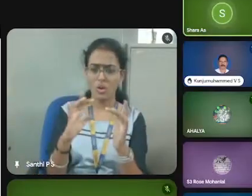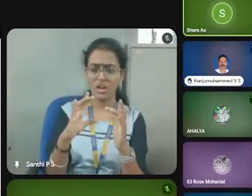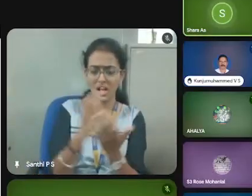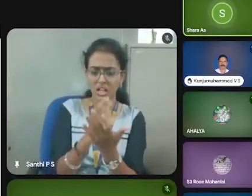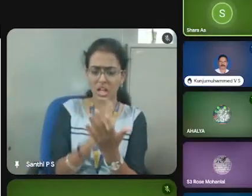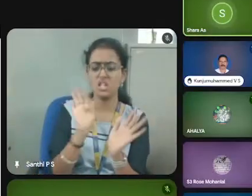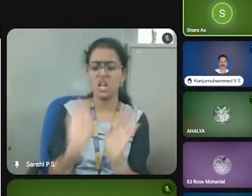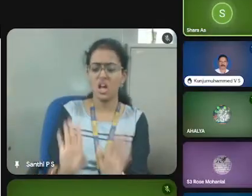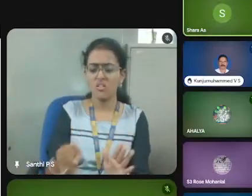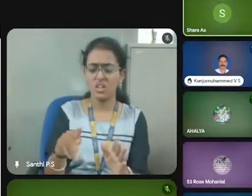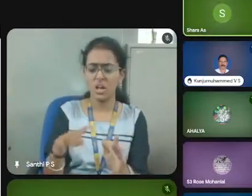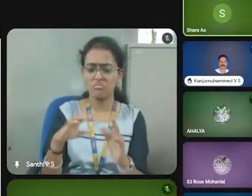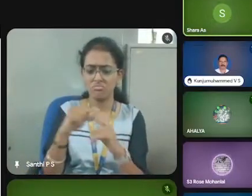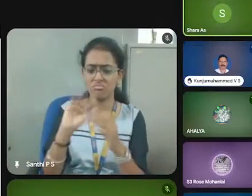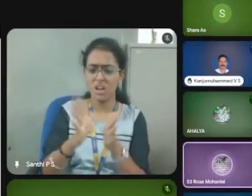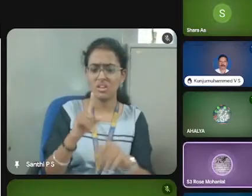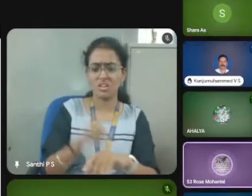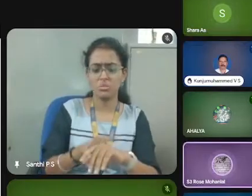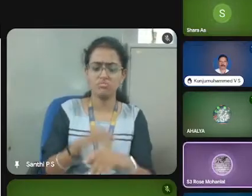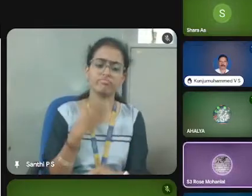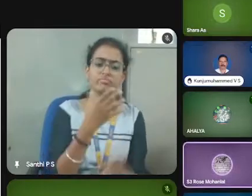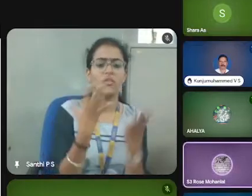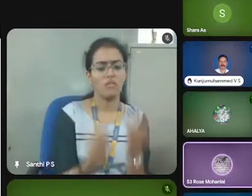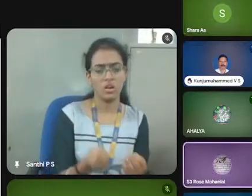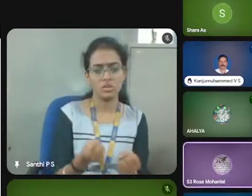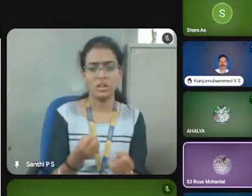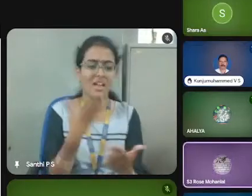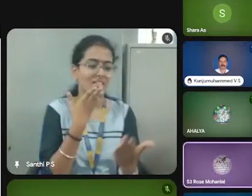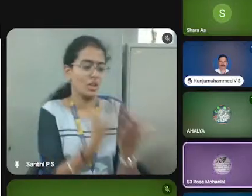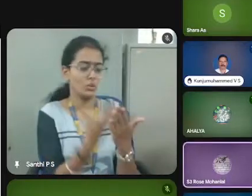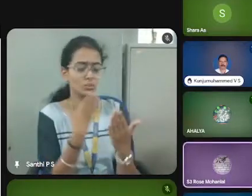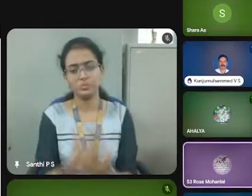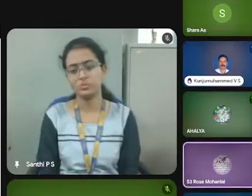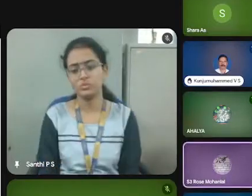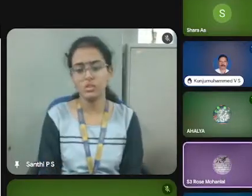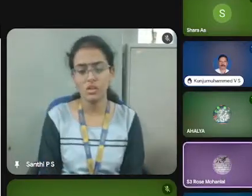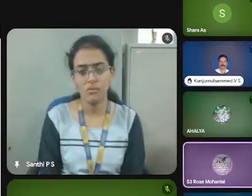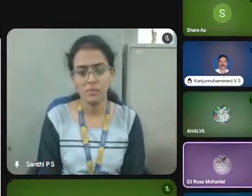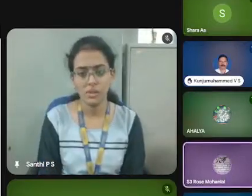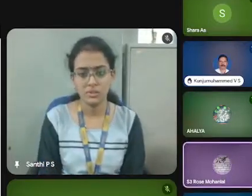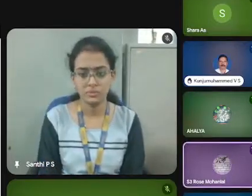എന്തൊക്കെയോ ഉണ്ട്, അതും തിരക്കിയാ മതി. ഓക്കെ മാം, താങ്ക് യു സോ മച്ച്. ഓക്കെ.